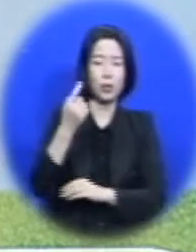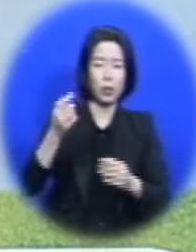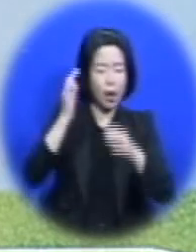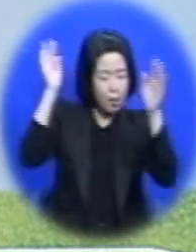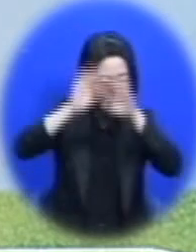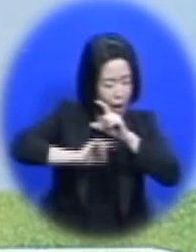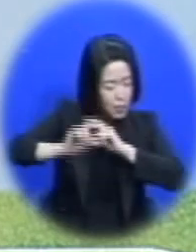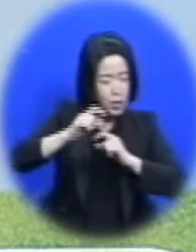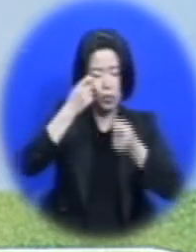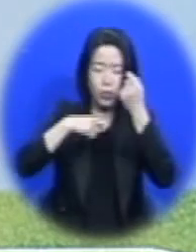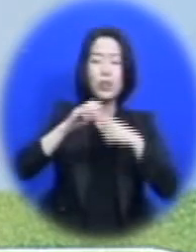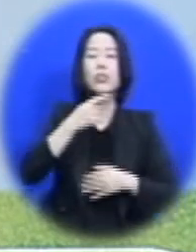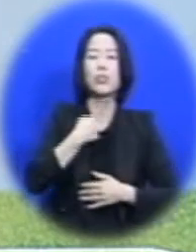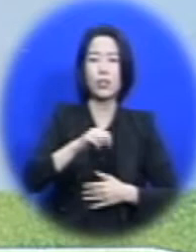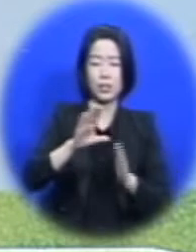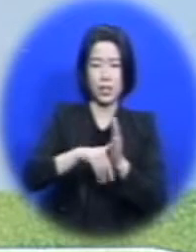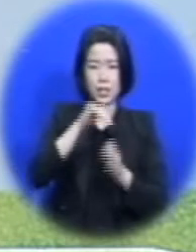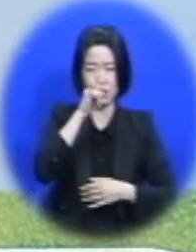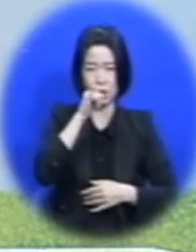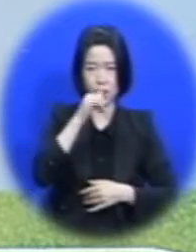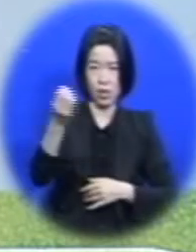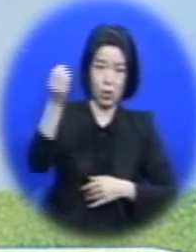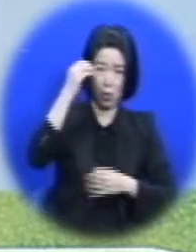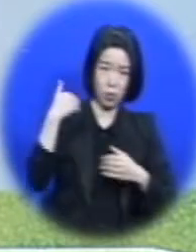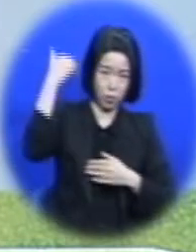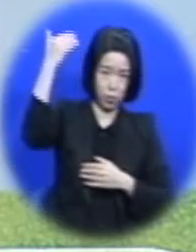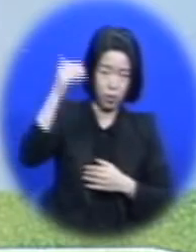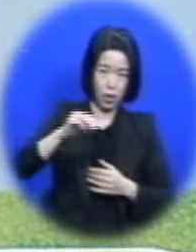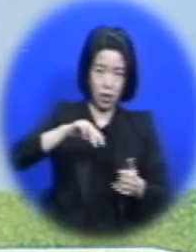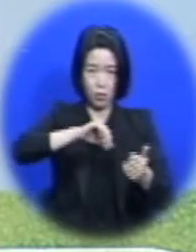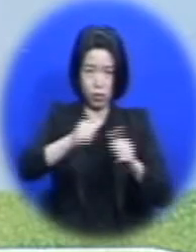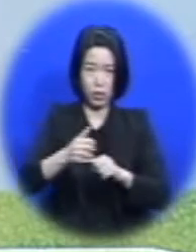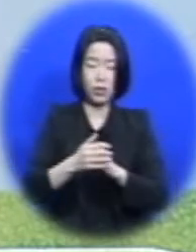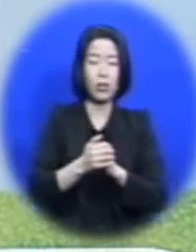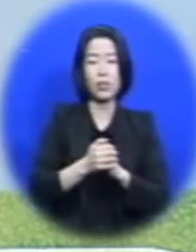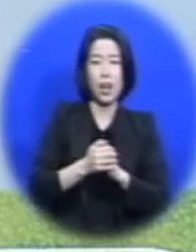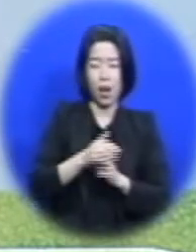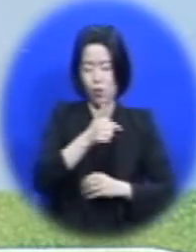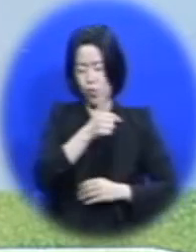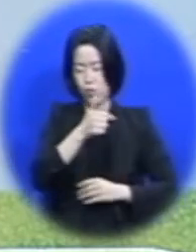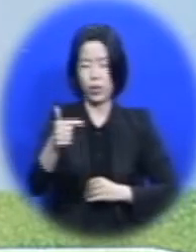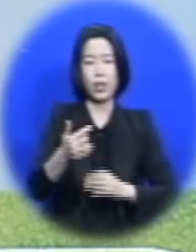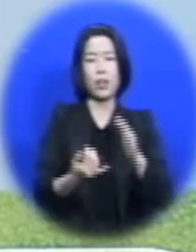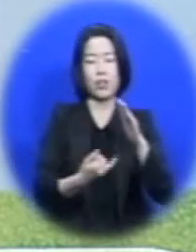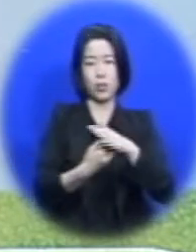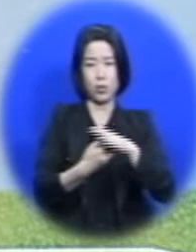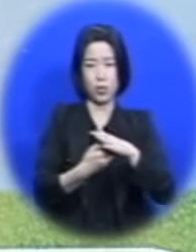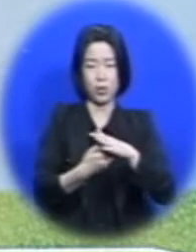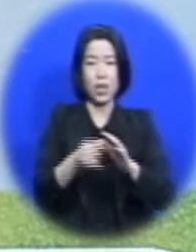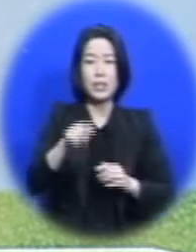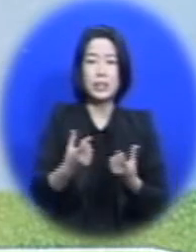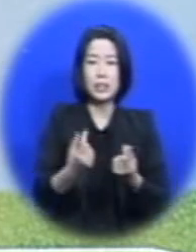울었던 때가 있었어요 골리앗을 거 꾸려 드렸던 대단한 믿음의 선 여인이었습니다 그런